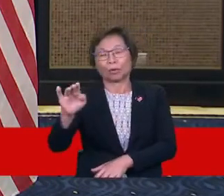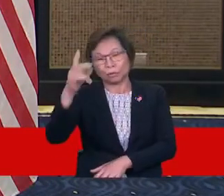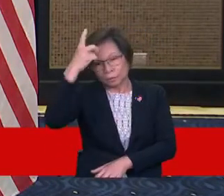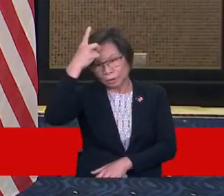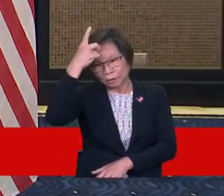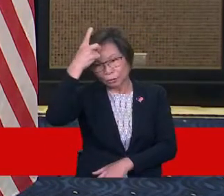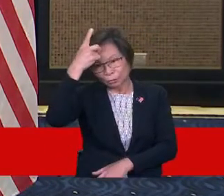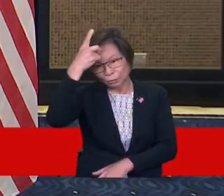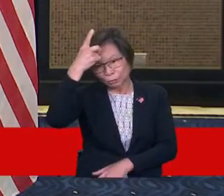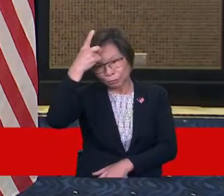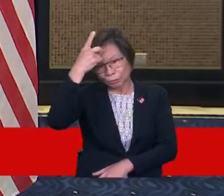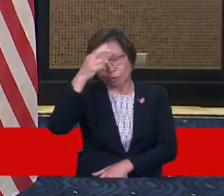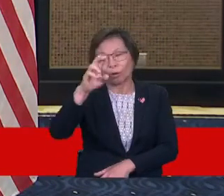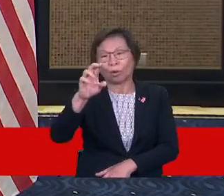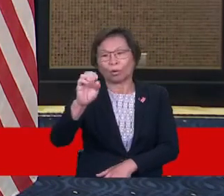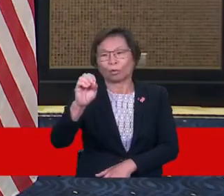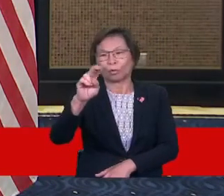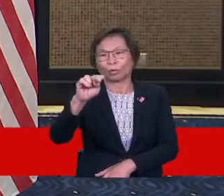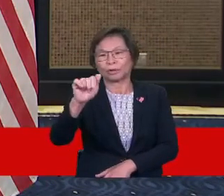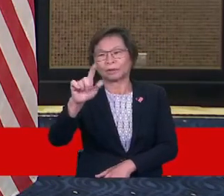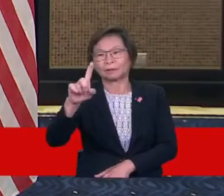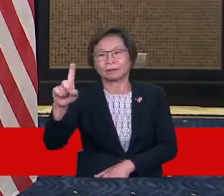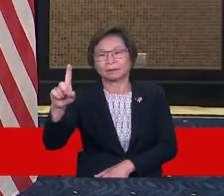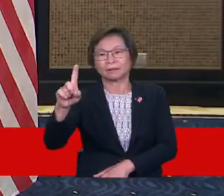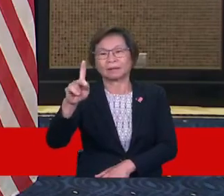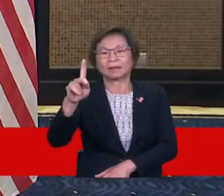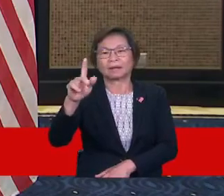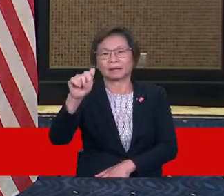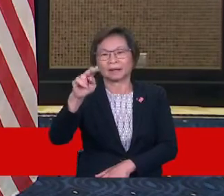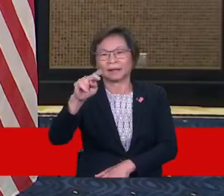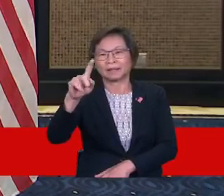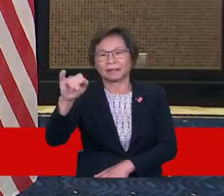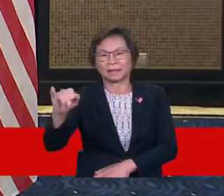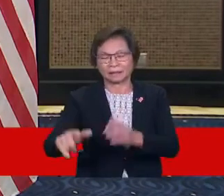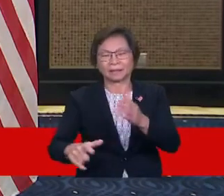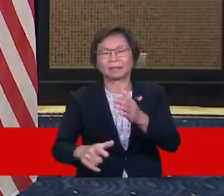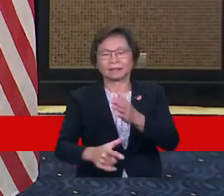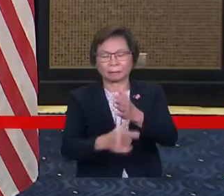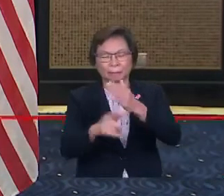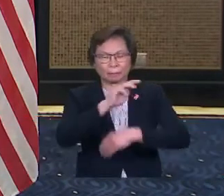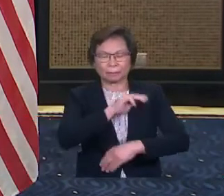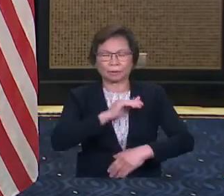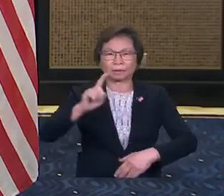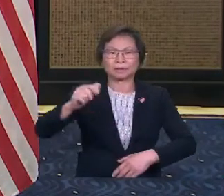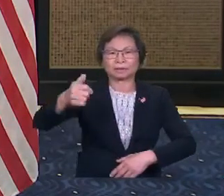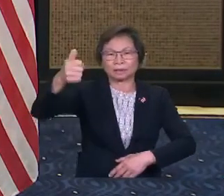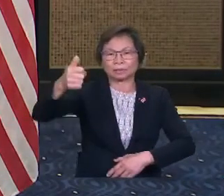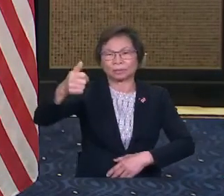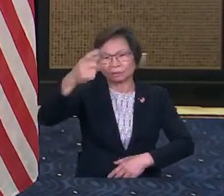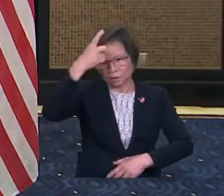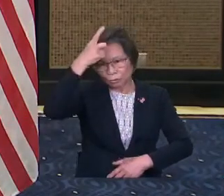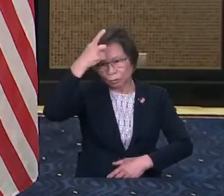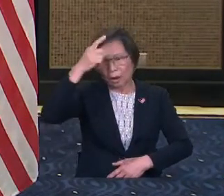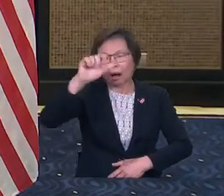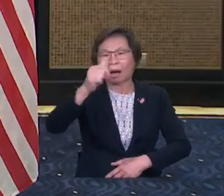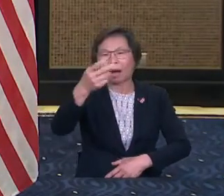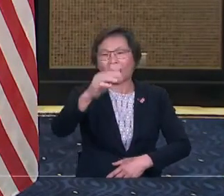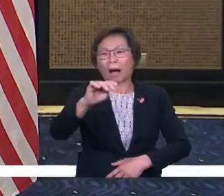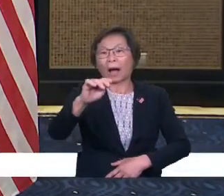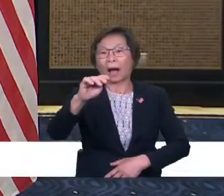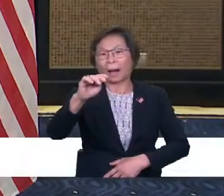Datuk Seri Dr Ronald Candi timbalan menteri satu yang Borma Datuk Sri Haji Ahmad bin Hamzah